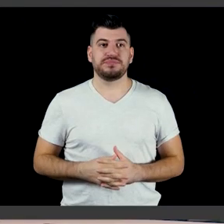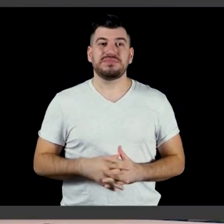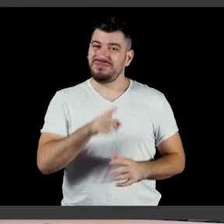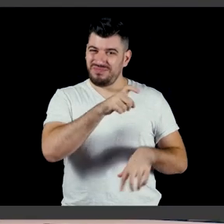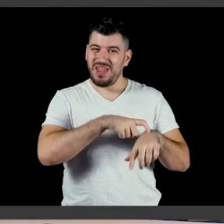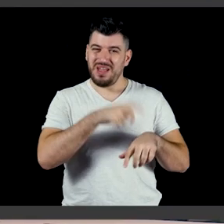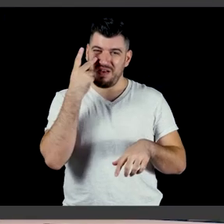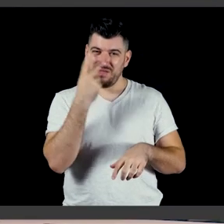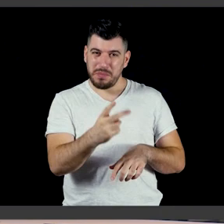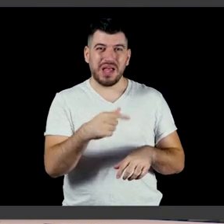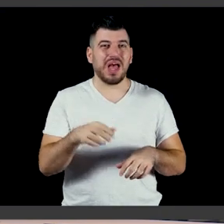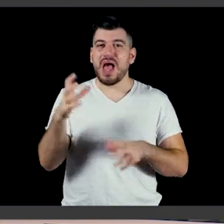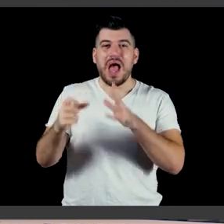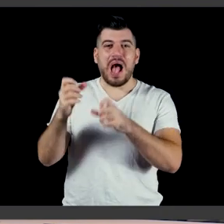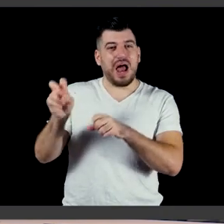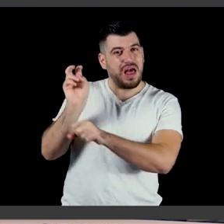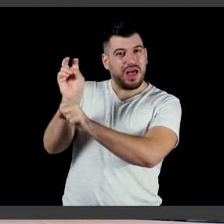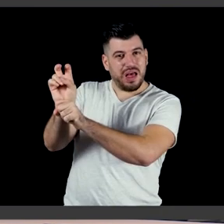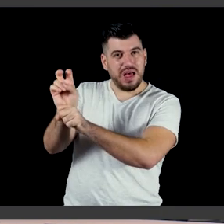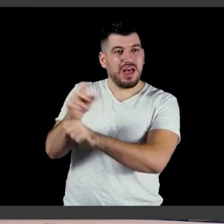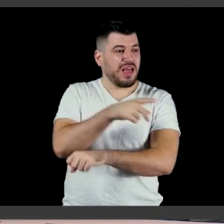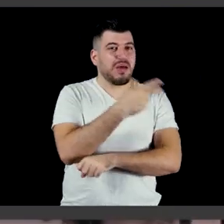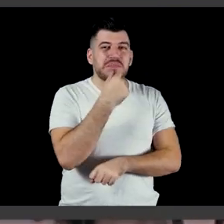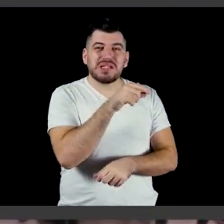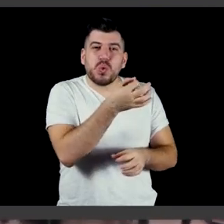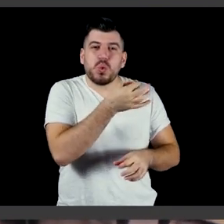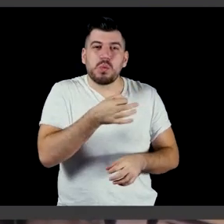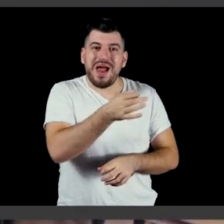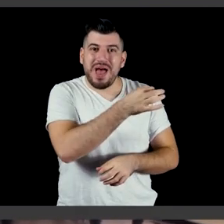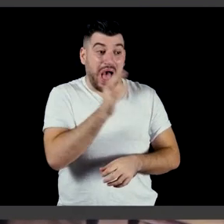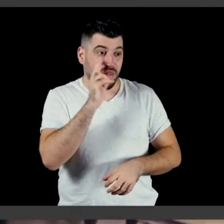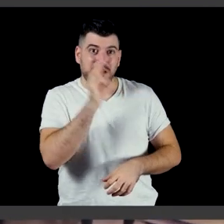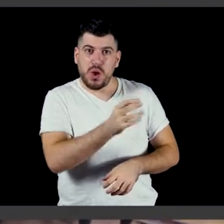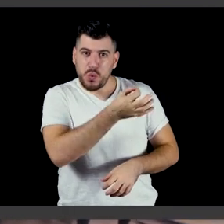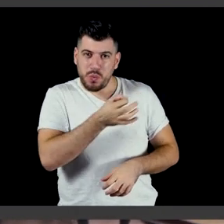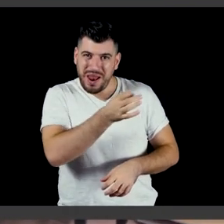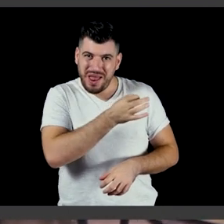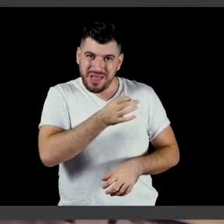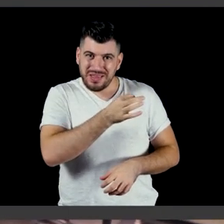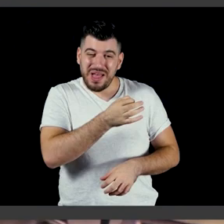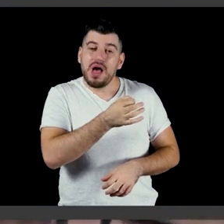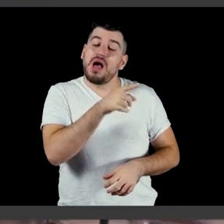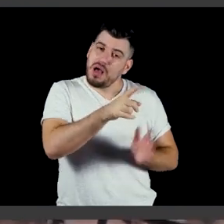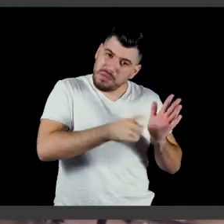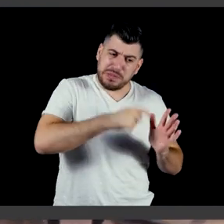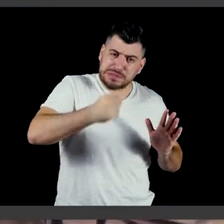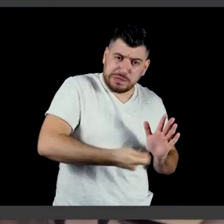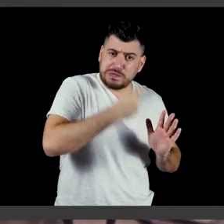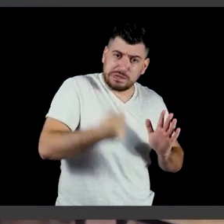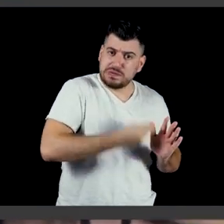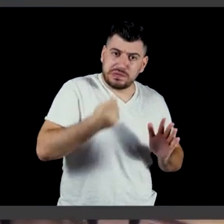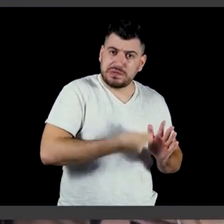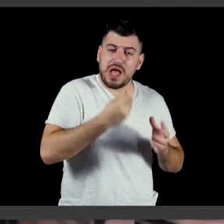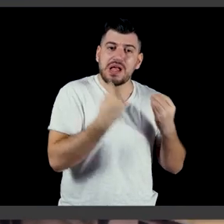Λοιπόν, σε αυτό το σημείο βλέπετε, δεν έχω προσθέσει όλο το γάλα. Φαίνεται σαν να έχει γρουμπαλάκια. Άμα το δείτε, μην προσθέσετε την επόμενη δόση από γάλα. Φροντίστε να ανακατέψετε